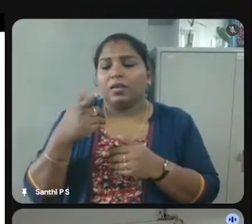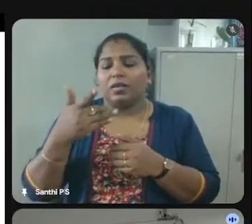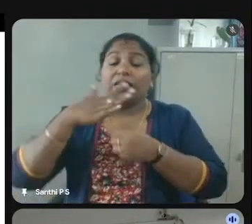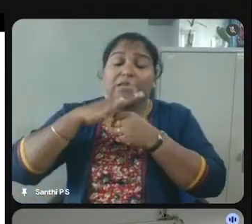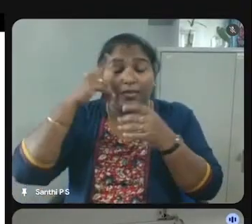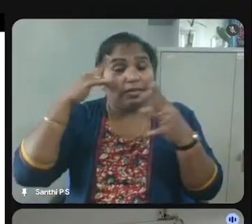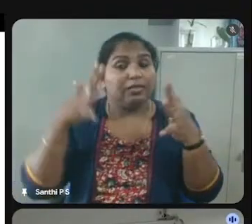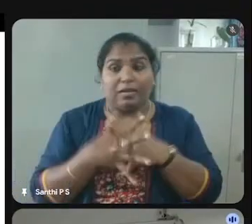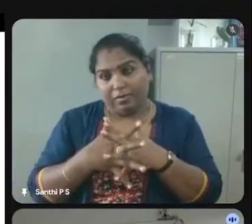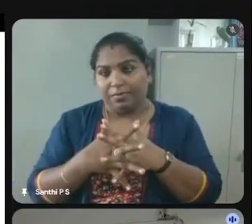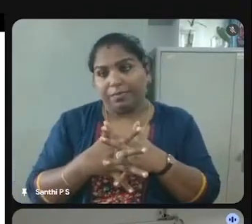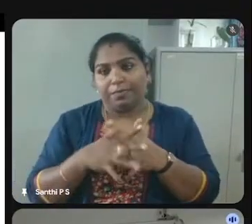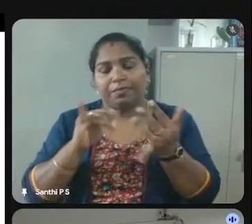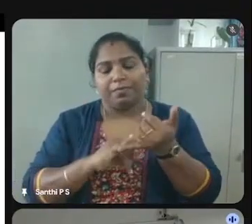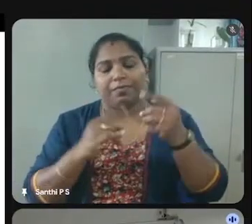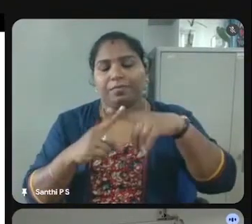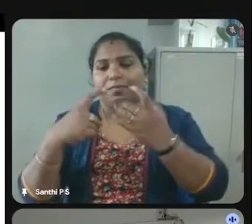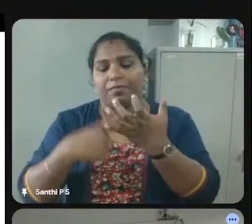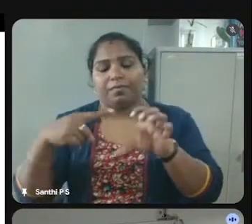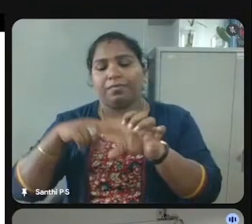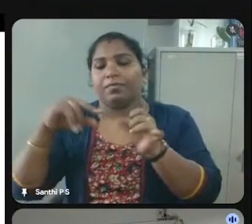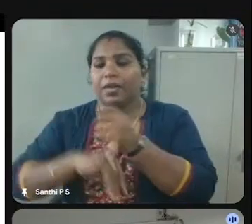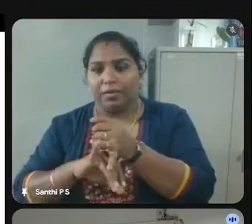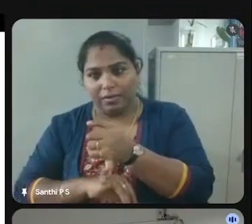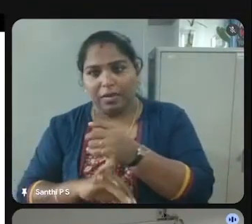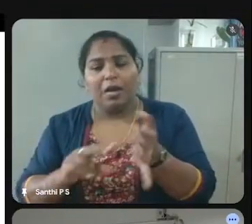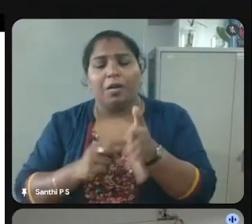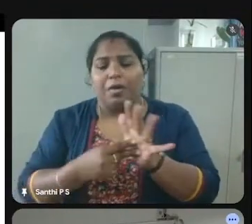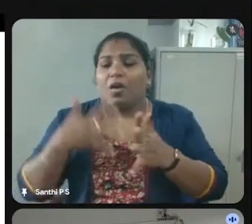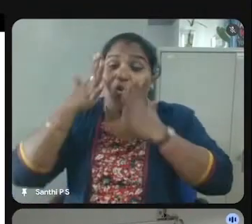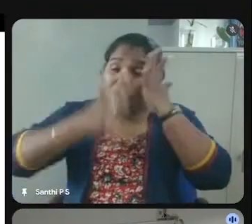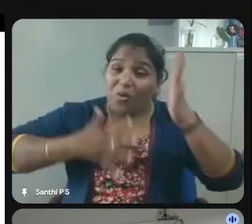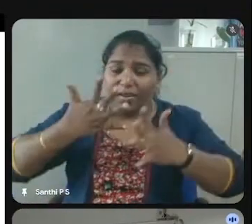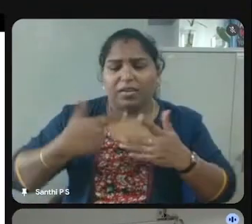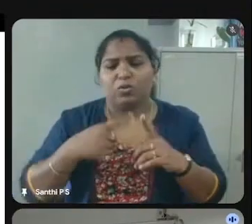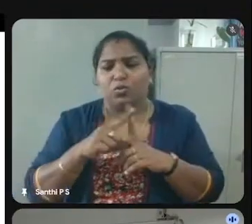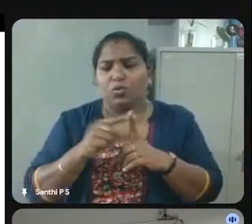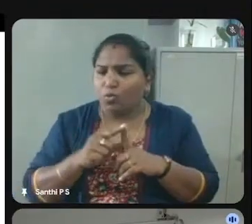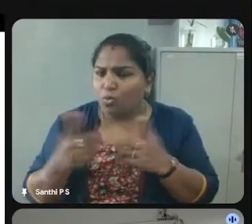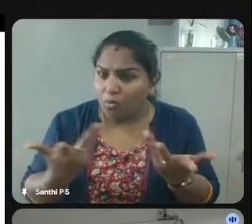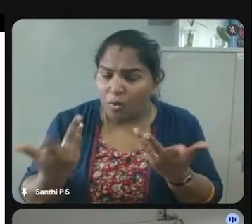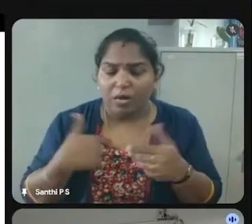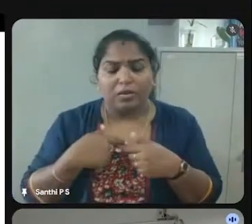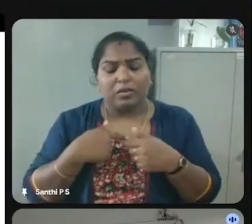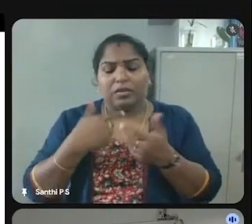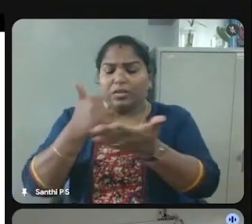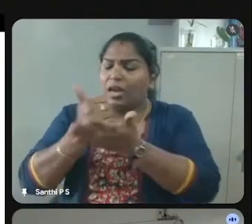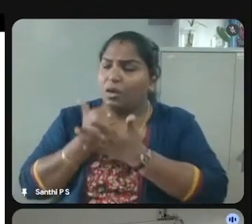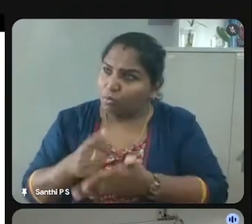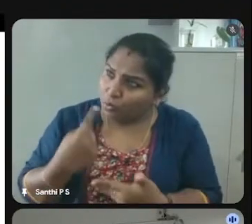സ്ട്രെസ് ആണ്. ഞാൻ മുന്നേ പറഞ്ഞതുപോലെ തന്നെ ഒരു പരിഭ്രാന്തി, ഒരു വെപ്രാളമാണ്. എന്ത് ചെയ്യണം, ഇനി എന്ത് ചെയ്യണം, ആരോട് ഞാൻ സഹായം